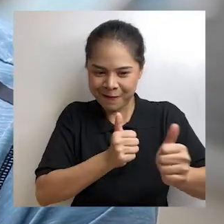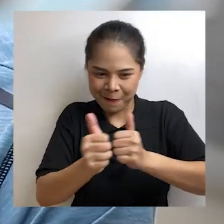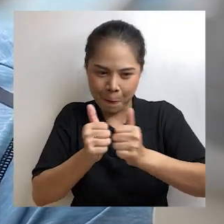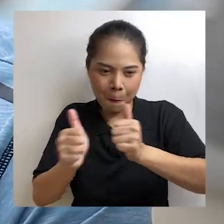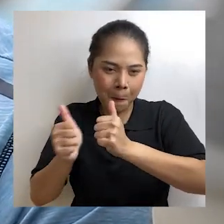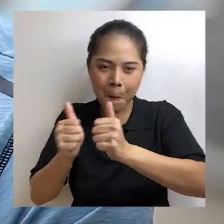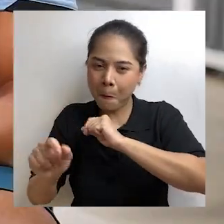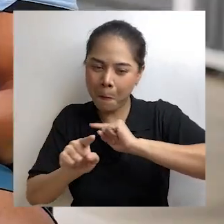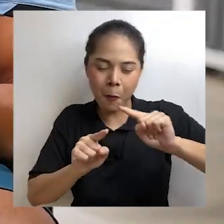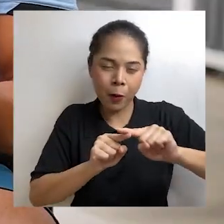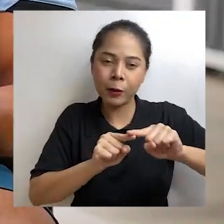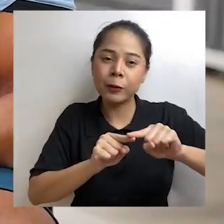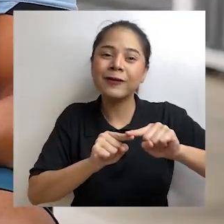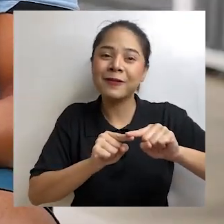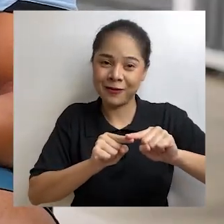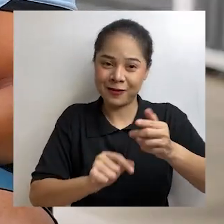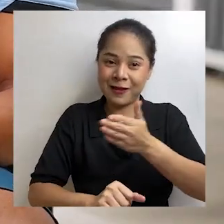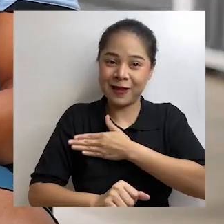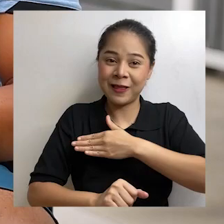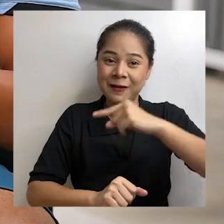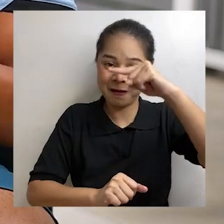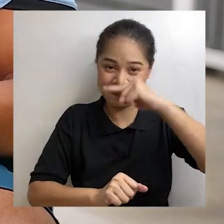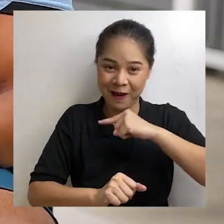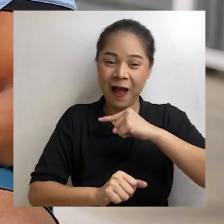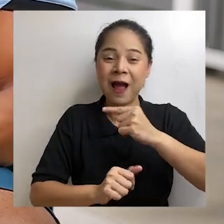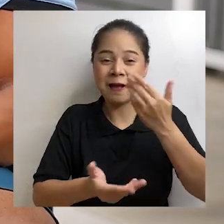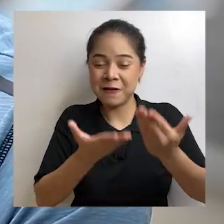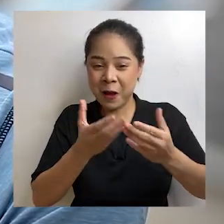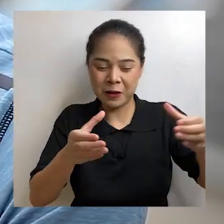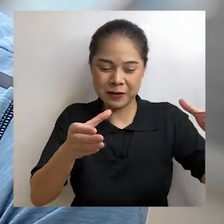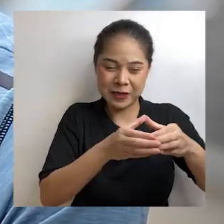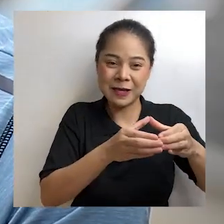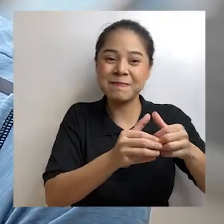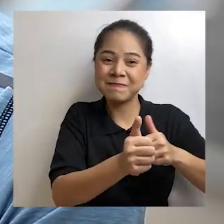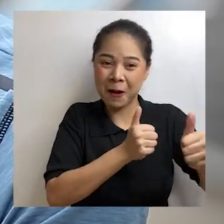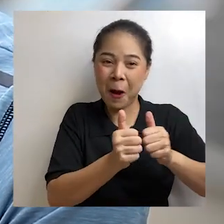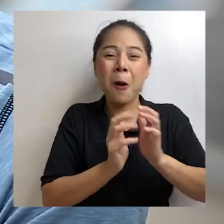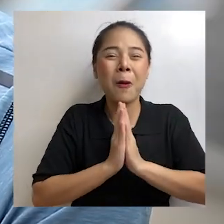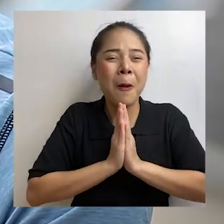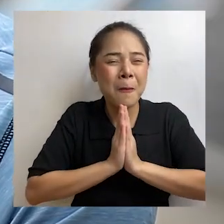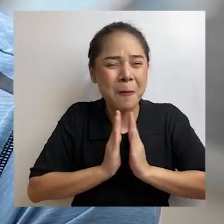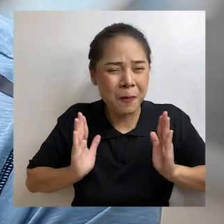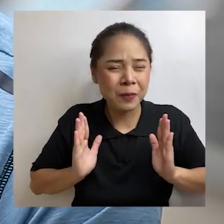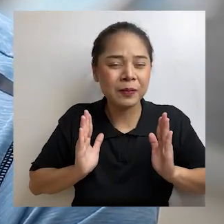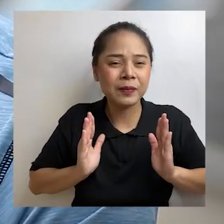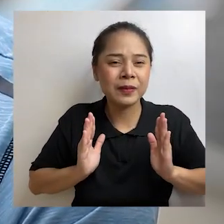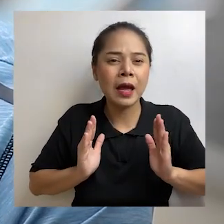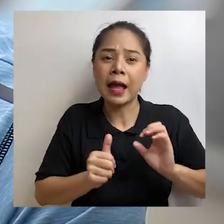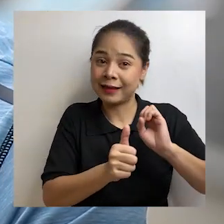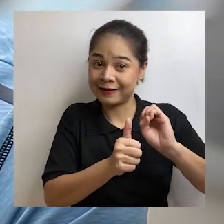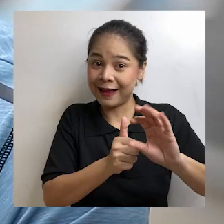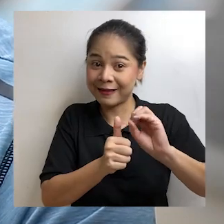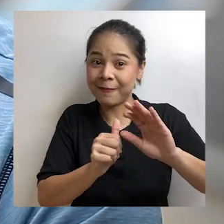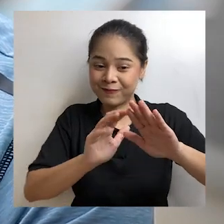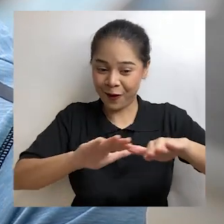ขันที่ผมออกไปแข่งในนามทีมชาติไทยหรือว่าในนามสโมสรนะครับผมก็ ขอบคุณนะครับแล้วก็อยากจะแนะนําให้น้องๆตั้งใ